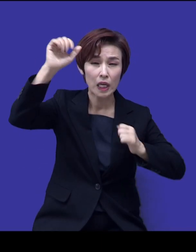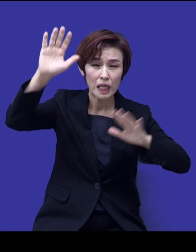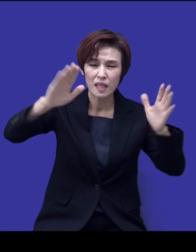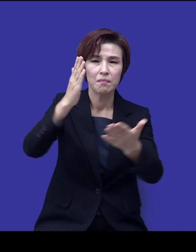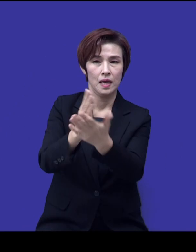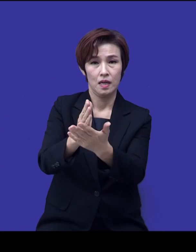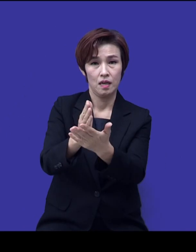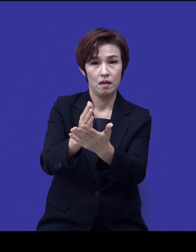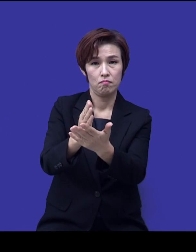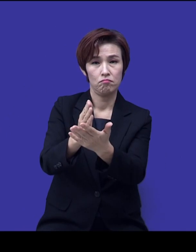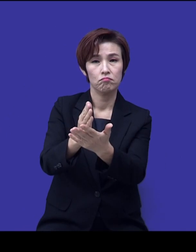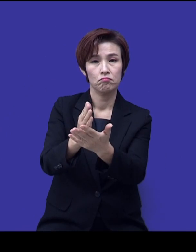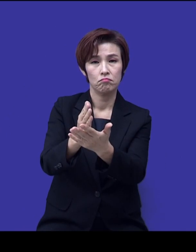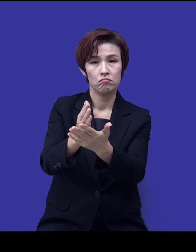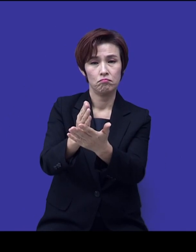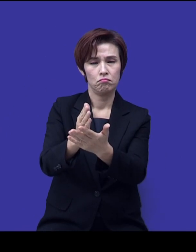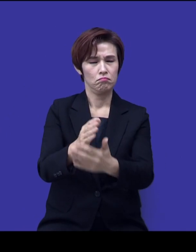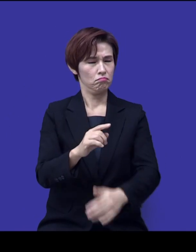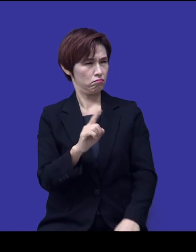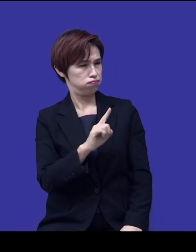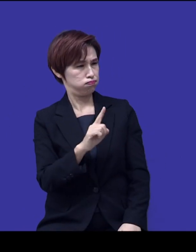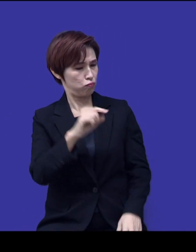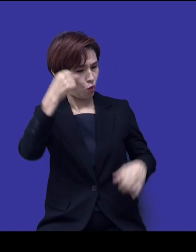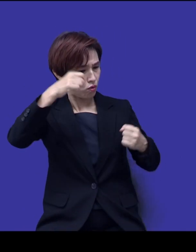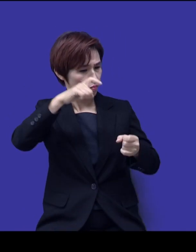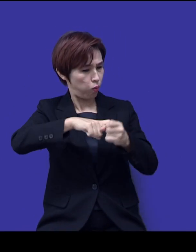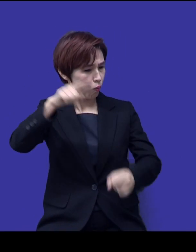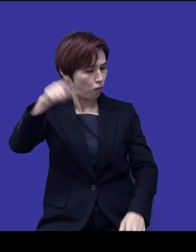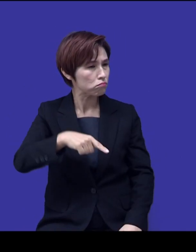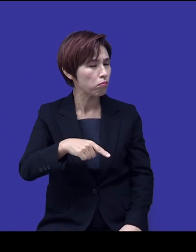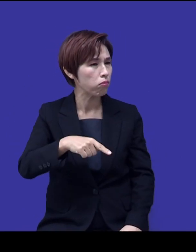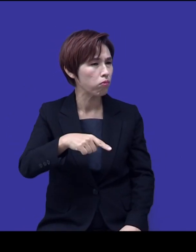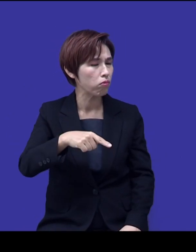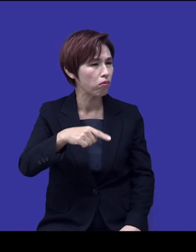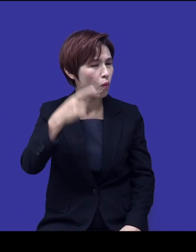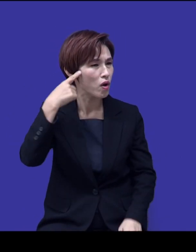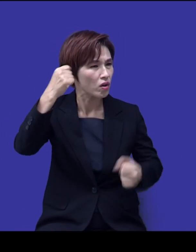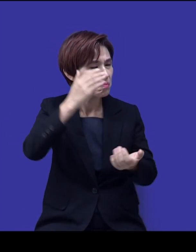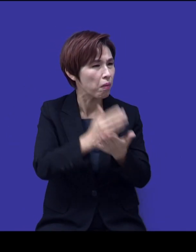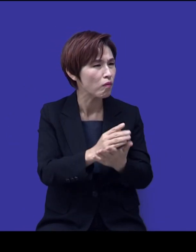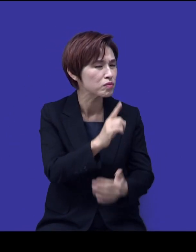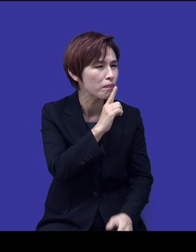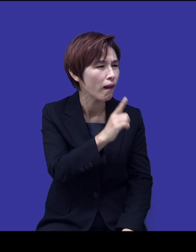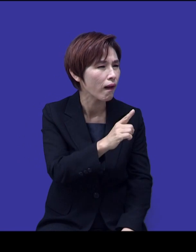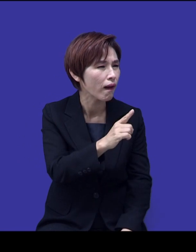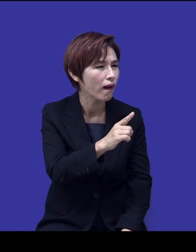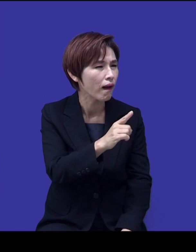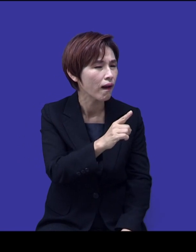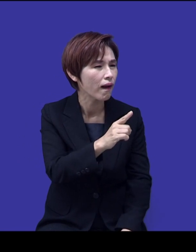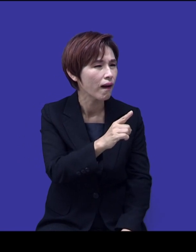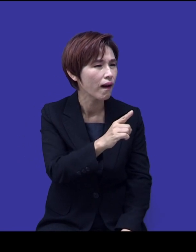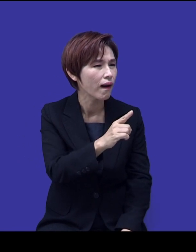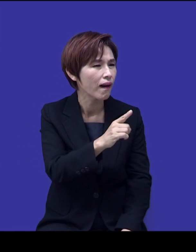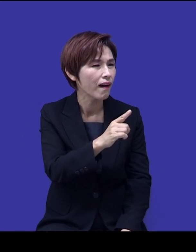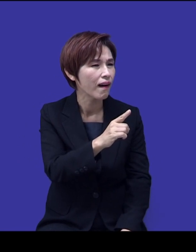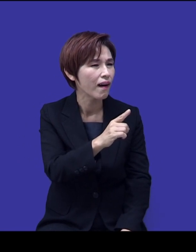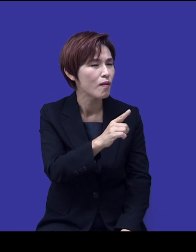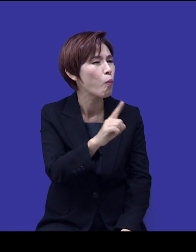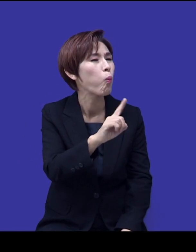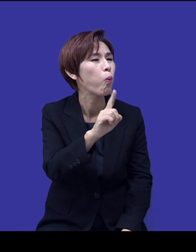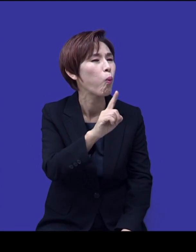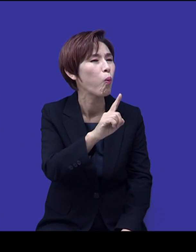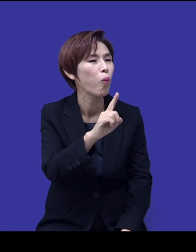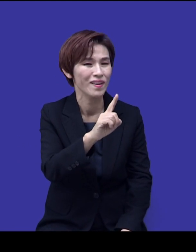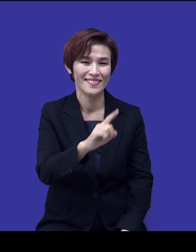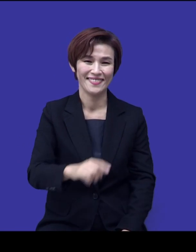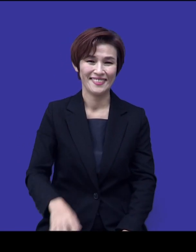마라. 그러니까 얘들이 아씨 연기하러 와서 드라마 한다고 해서 연기하러 왔는데 예. 연기를 하지 말라고 나한테 뭘 하라는